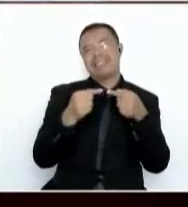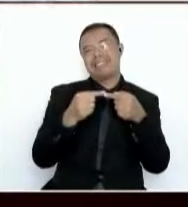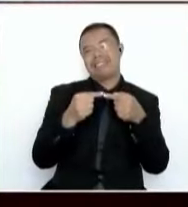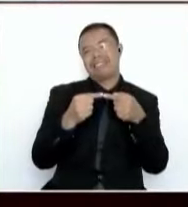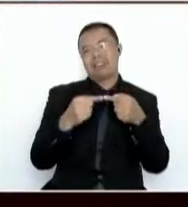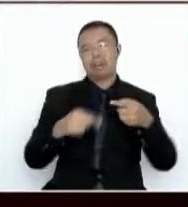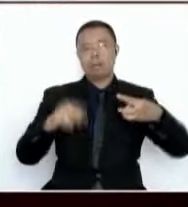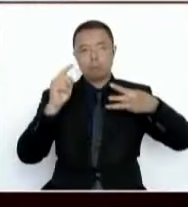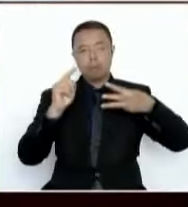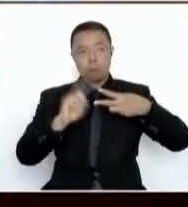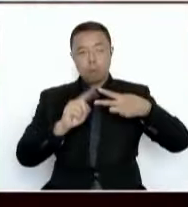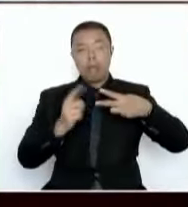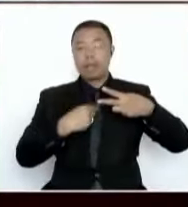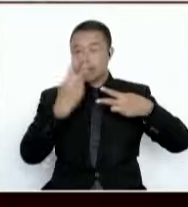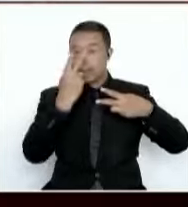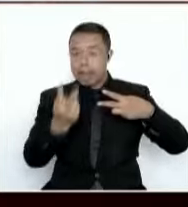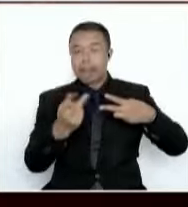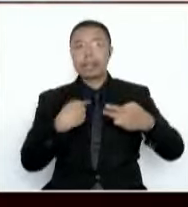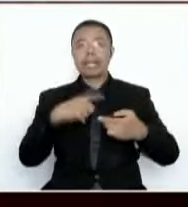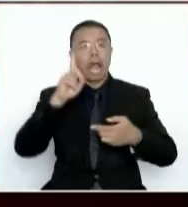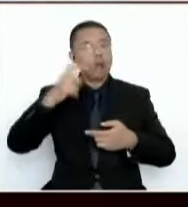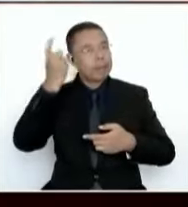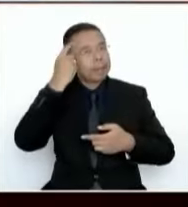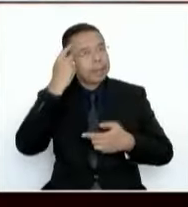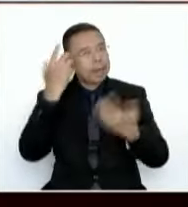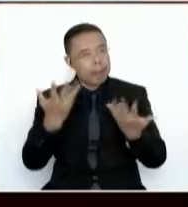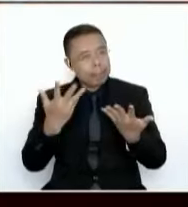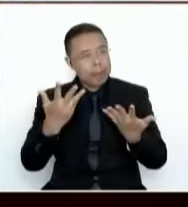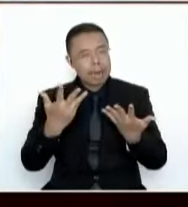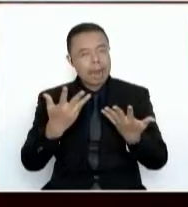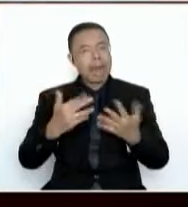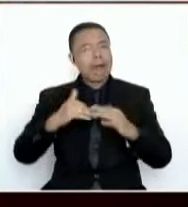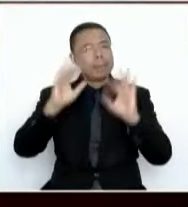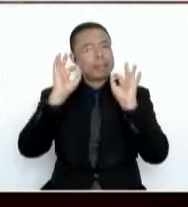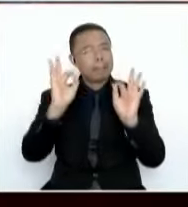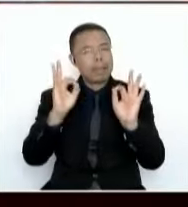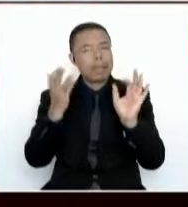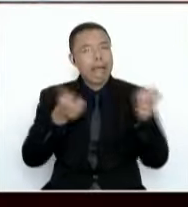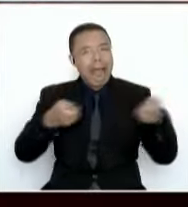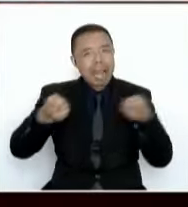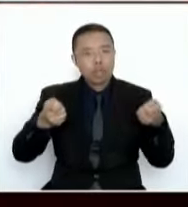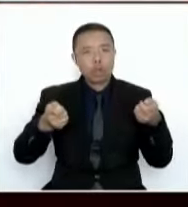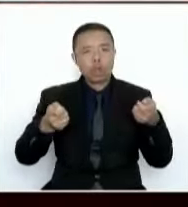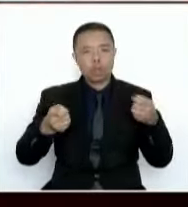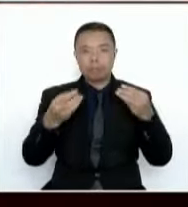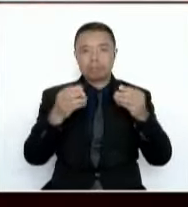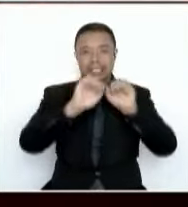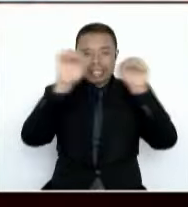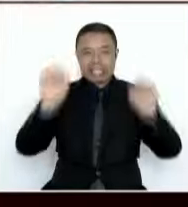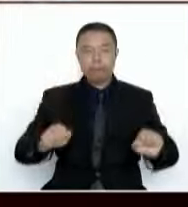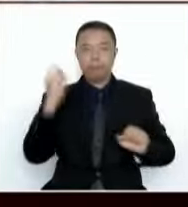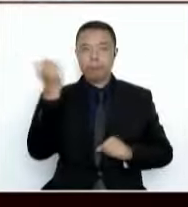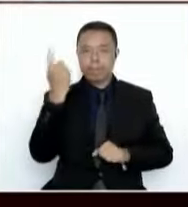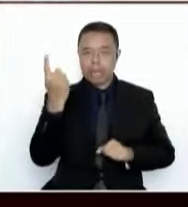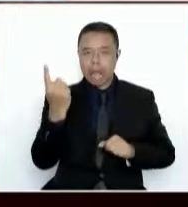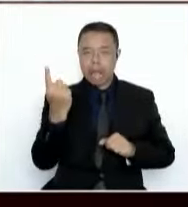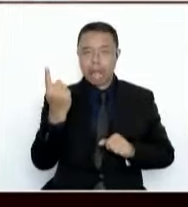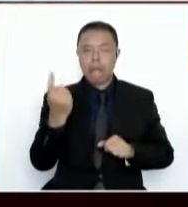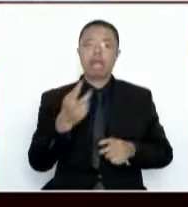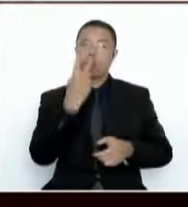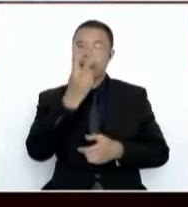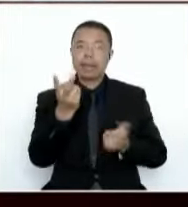dan yang kedua kita melihat kita perlu memikirkan Bagaimana efisiensi birokrasi dan kalau kita lihat ee